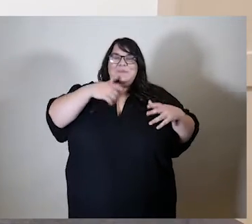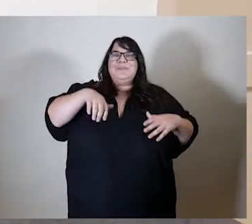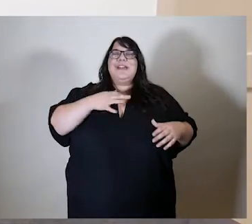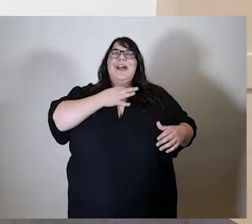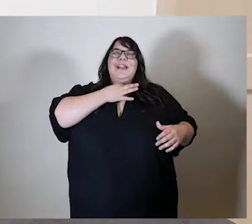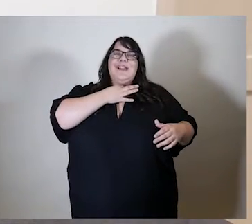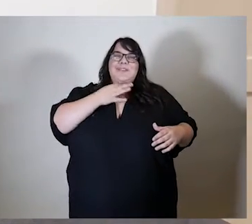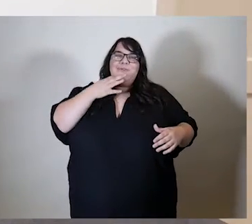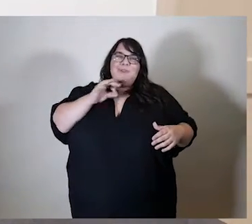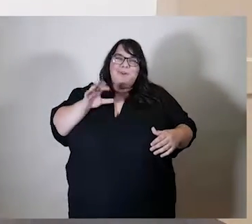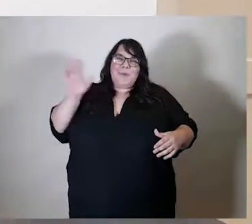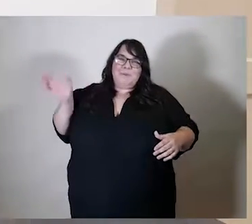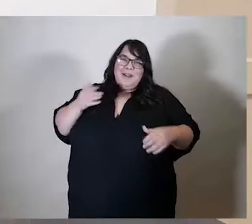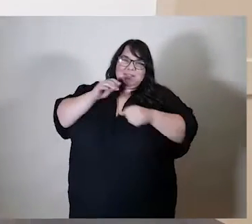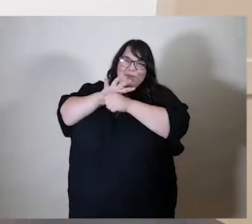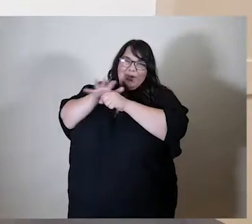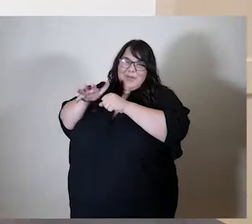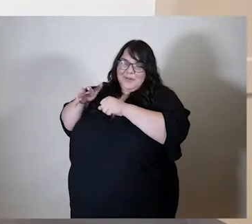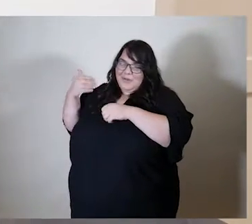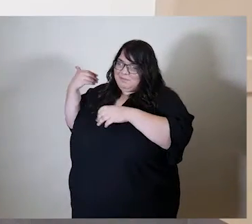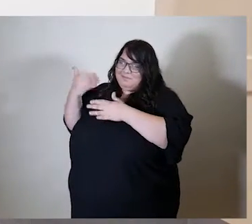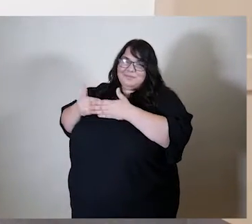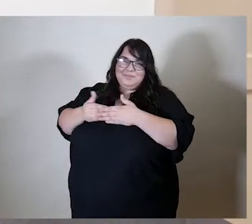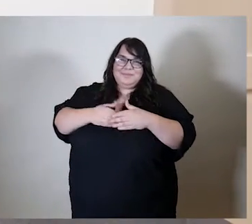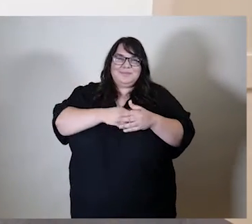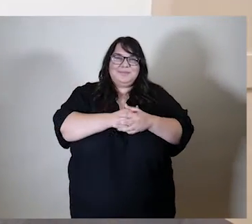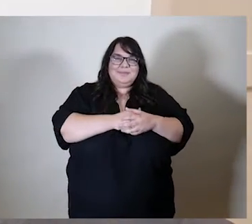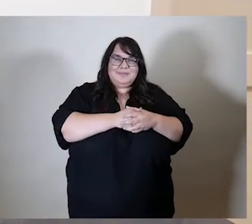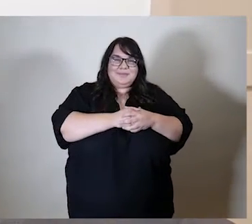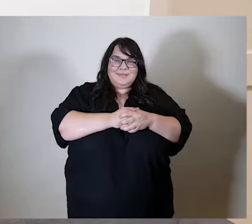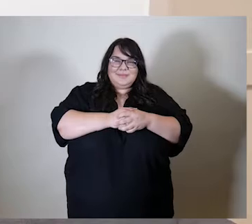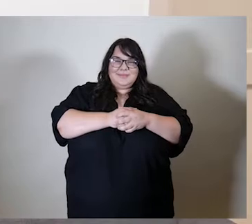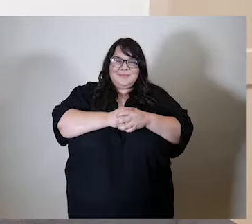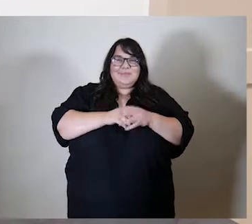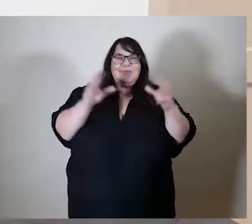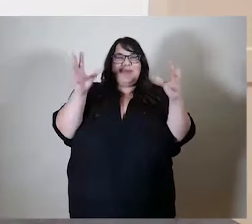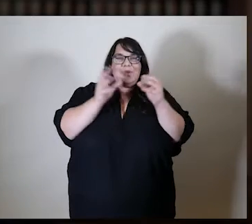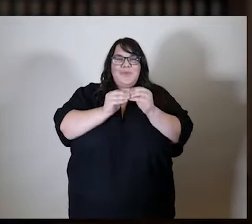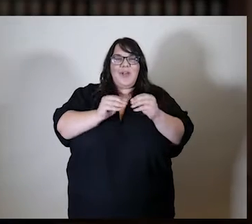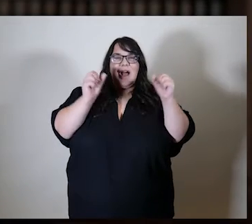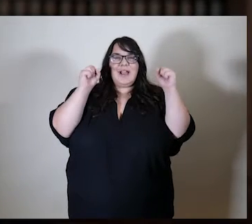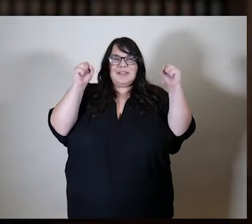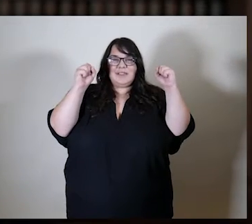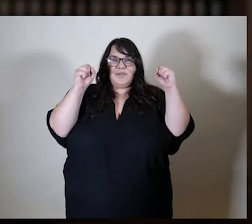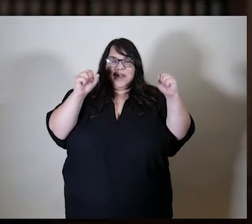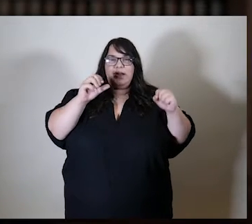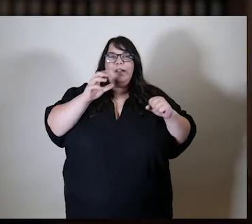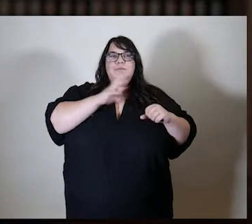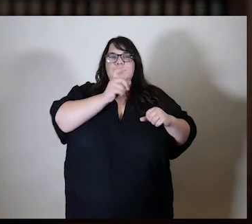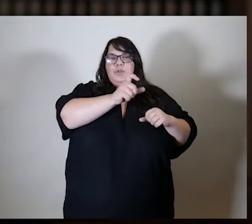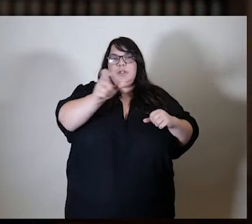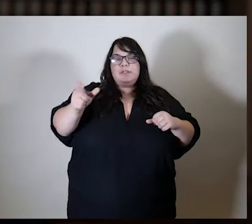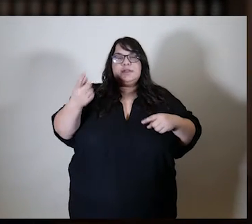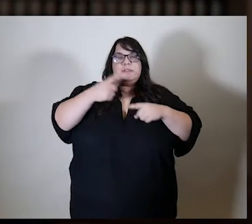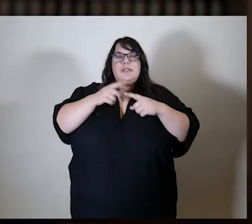Χαράς, που τόσο πολύ έχουμε ανάγκη μετά την περιπέτεια του κορονοϊού που κράτησε όλη αυτή τη χρονιά. Η προώθηση της ασφάλειας των